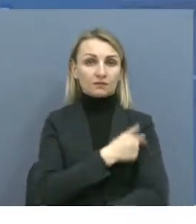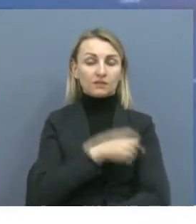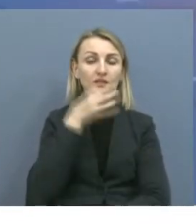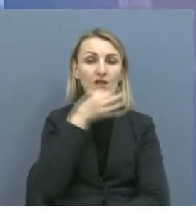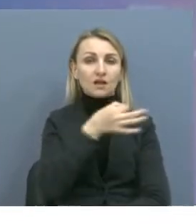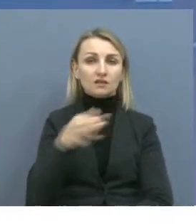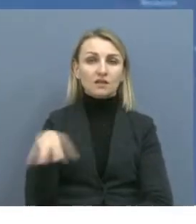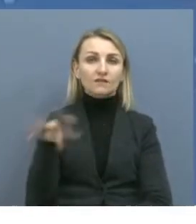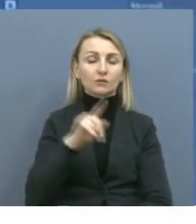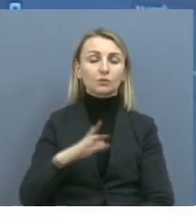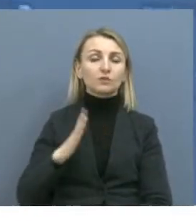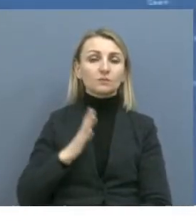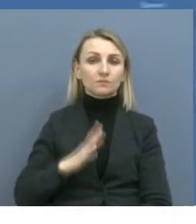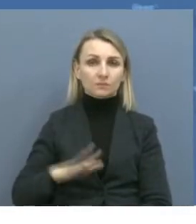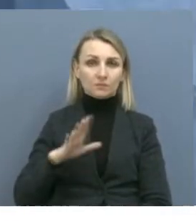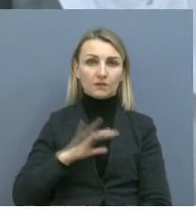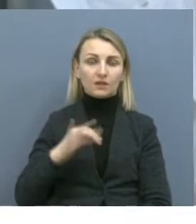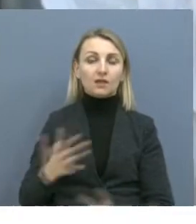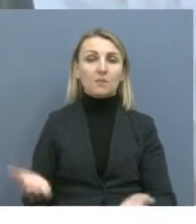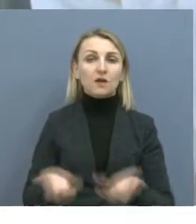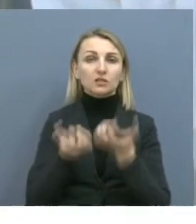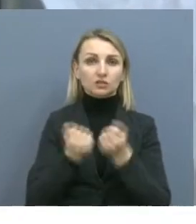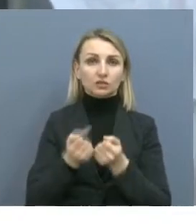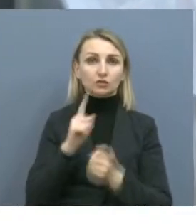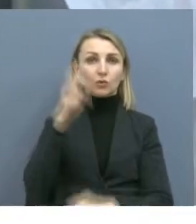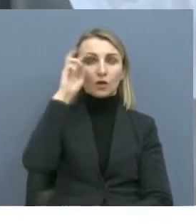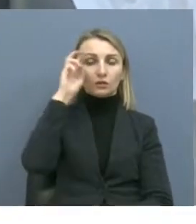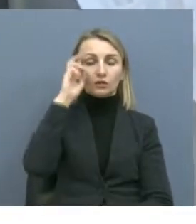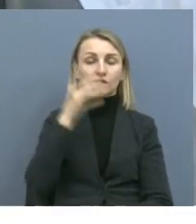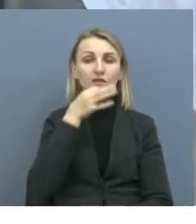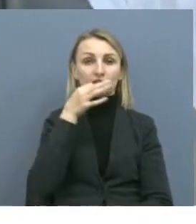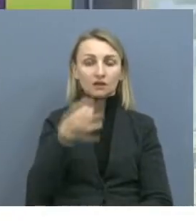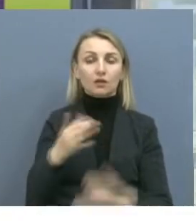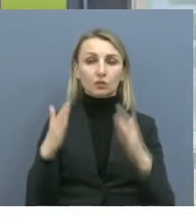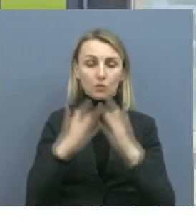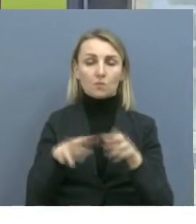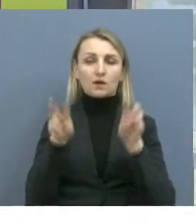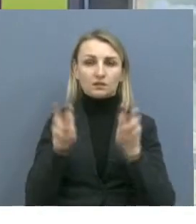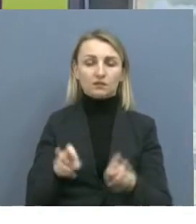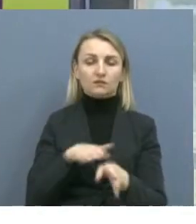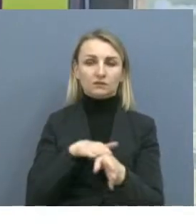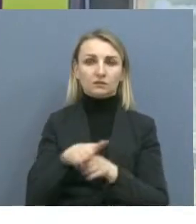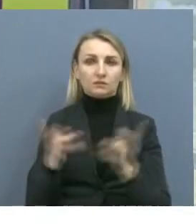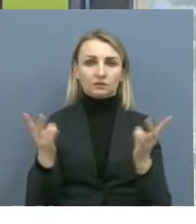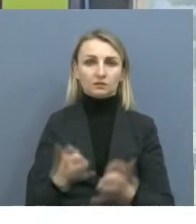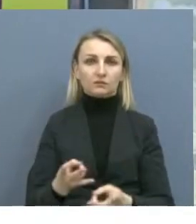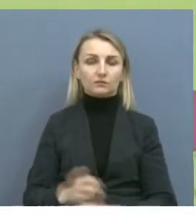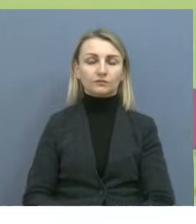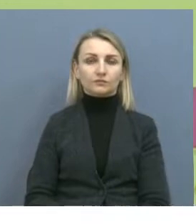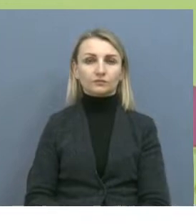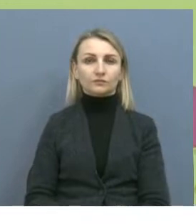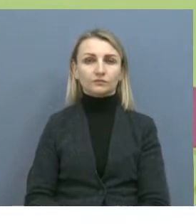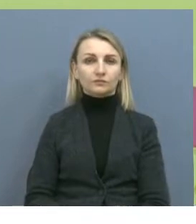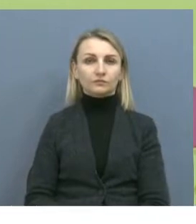акмолинцев проявить терпение и поддержать принимаемые государством меры, а именно сидеть дома. Оксана Матасова, Дархан Салын, Кокши Акпарат.